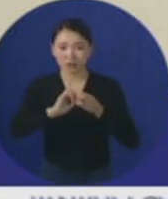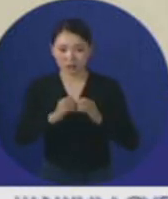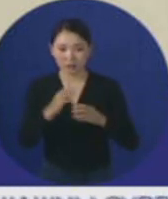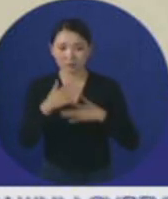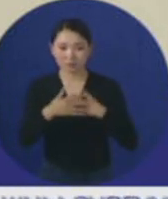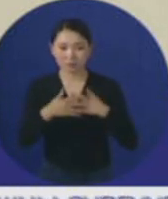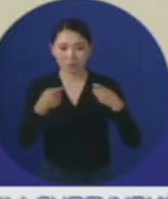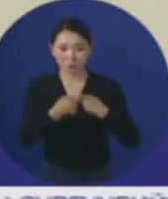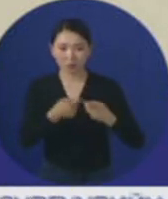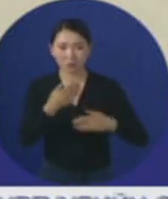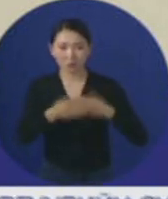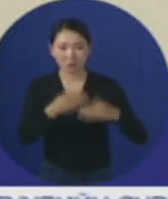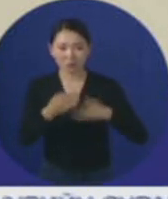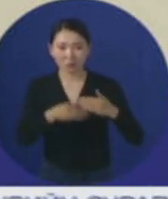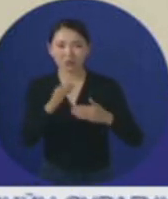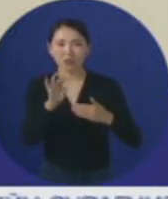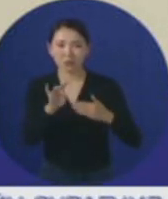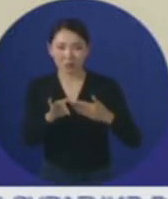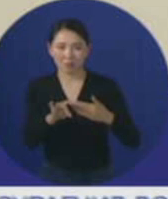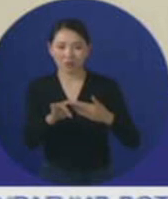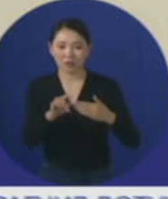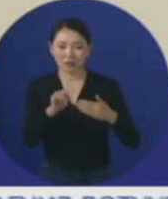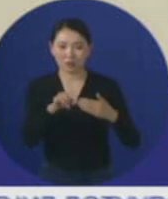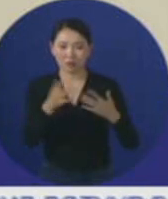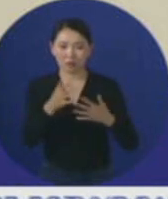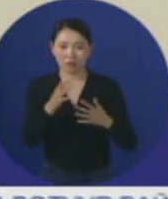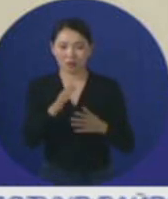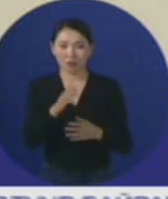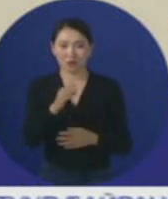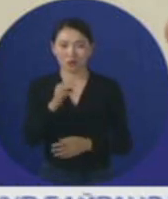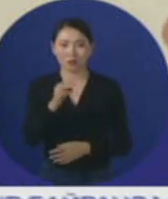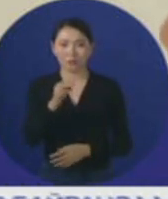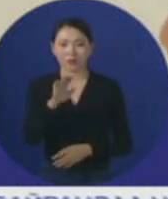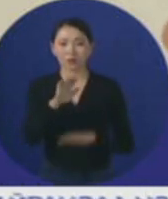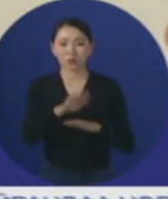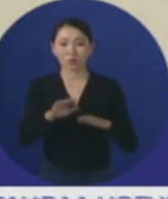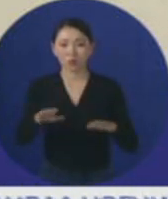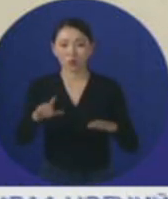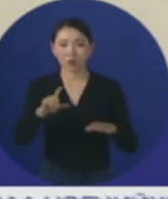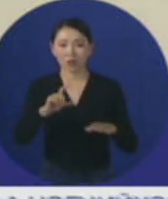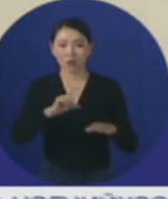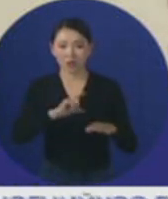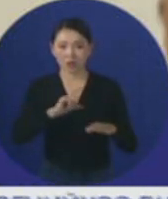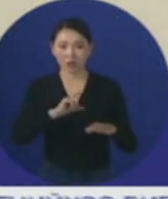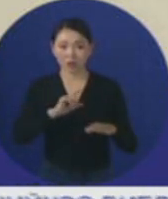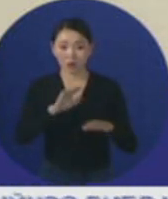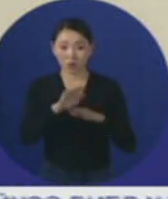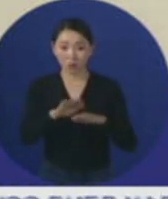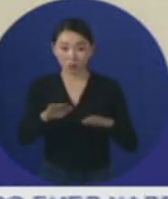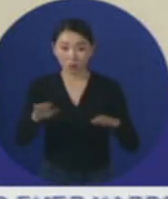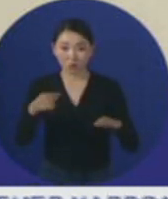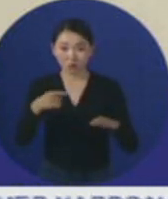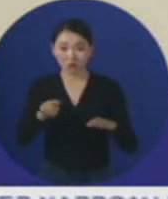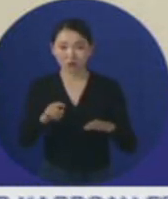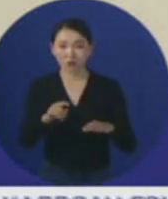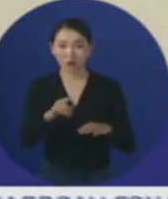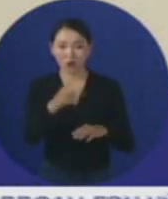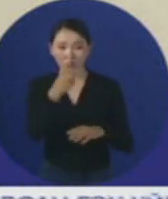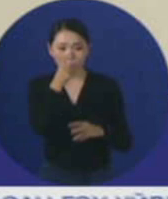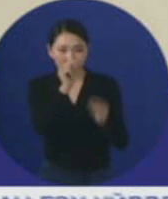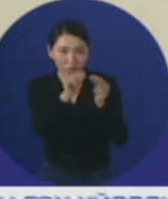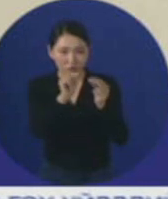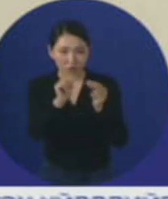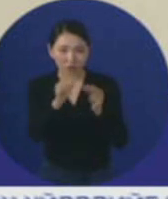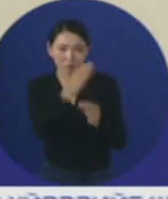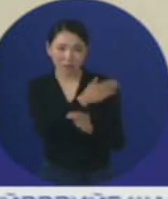хэрэгжүүлдэг чигүүргүүдийн албан тушаалтнууд уу бүр тооч өгдөл хүүхд төрхийн улсын байцаагчдын тоог нэмэгдүүлээчээ. Шаардлагатай